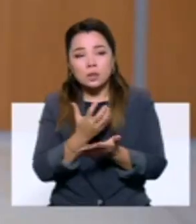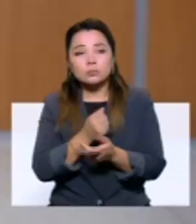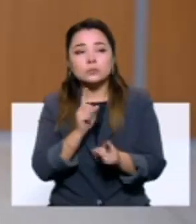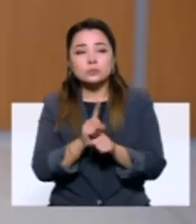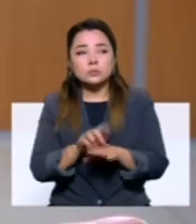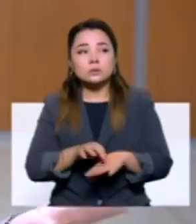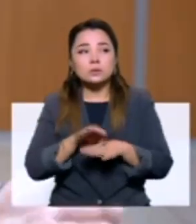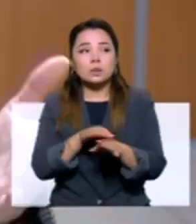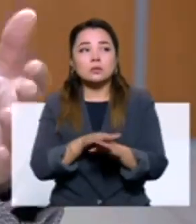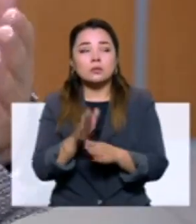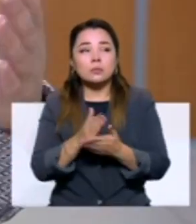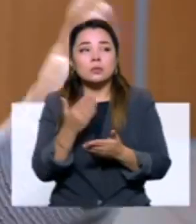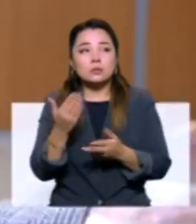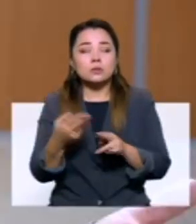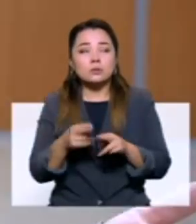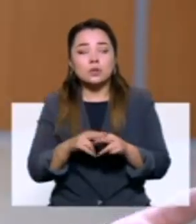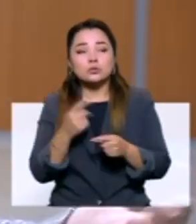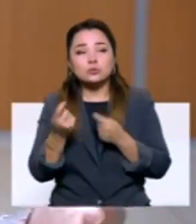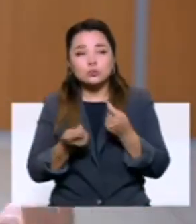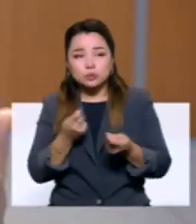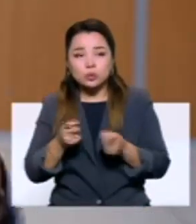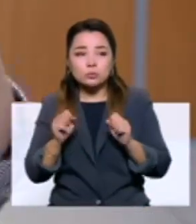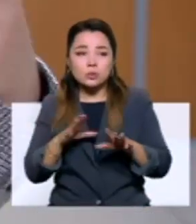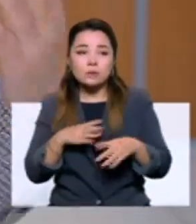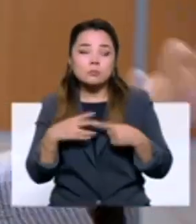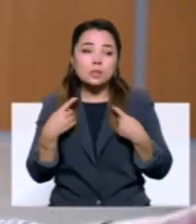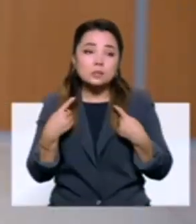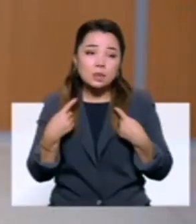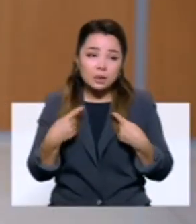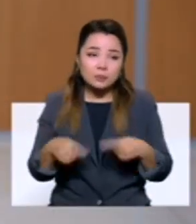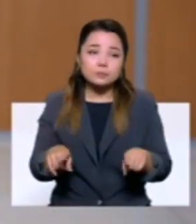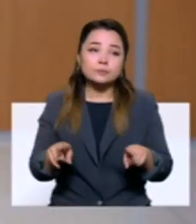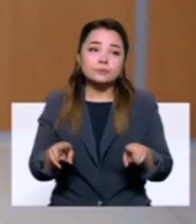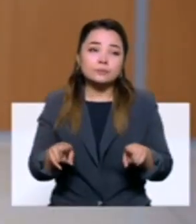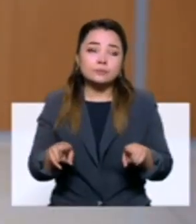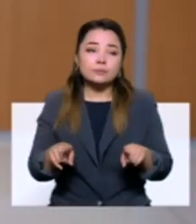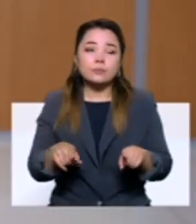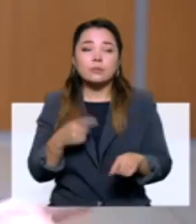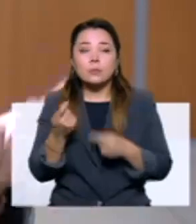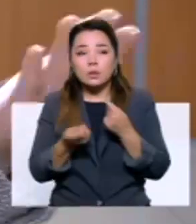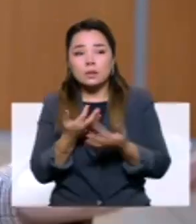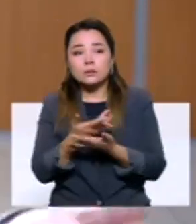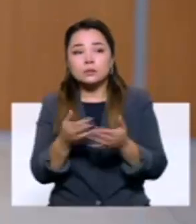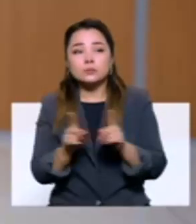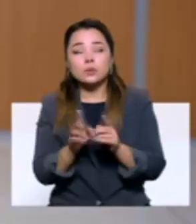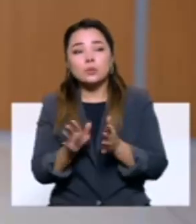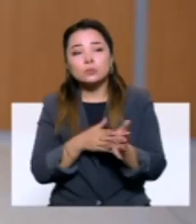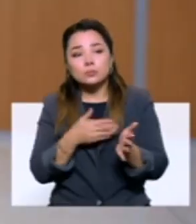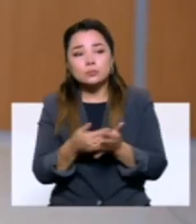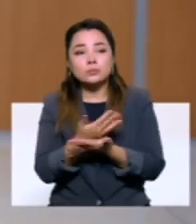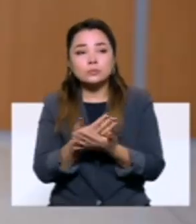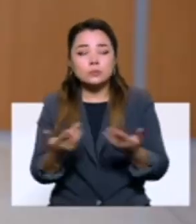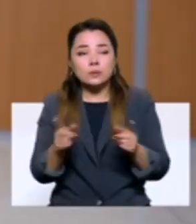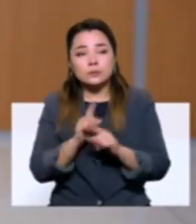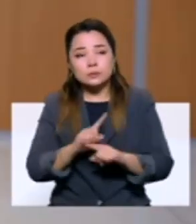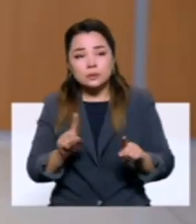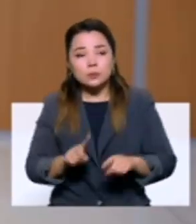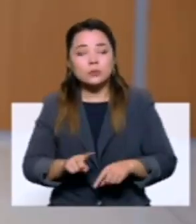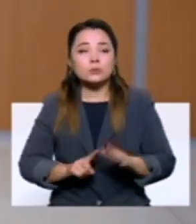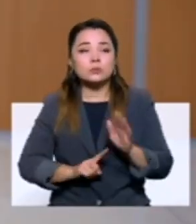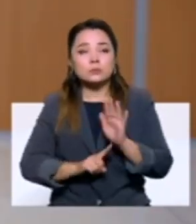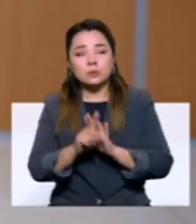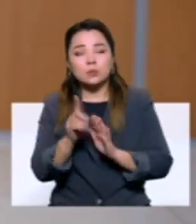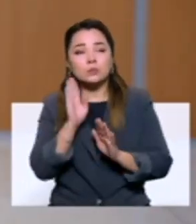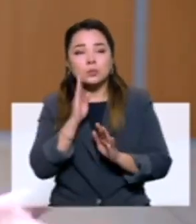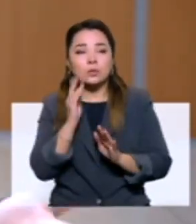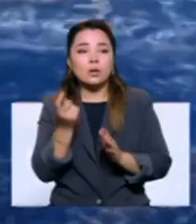одан. Сондай-ақ ол жаңағы күріштің орнына мүмкін басқа жаңағы дәнді дақылдардың өсімдіктердің түрін егу керек шығар, жаңа суды аз талап